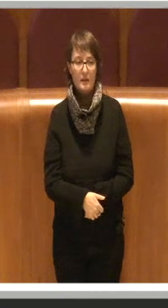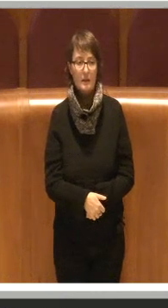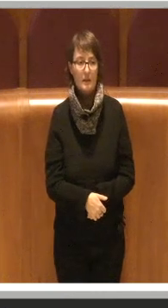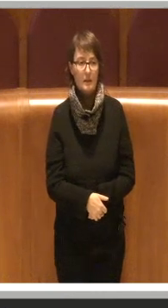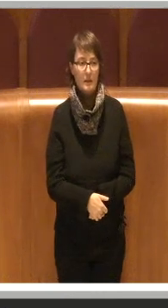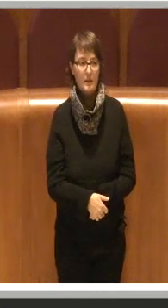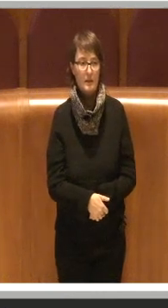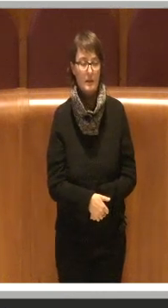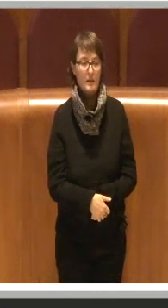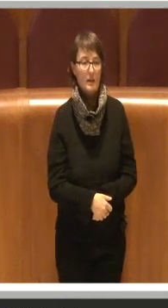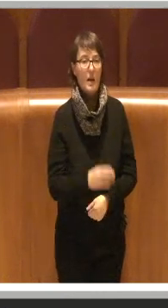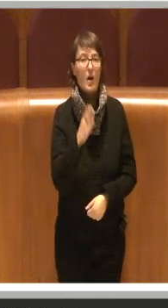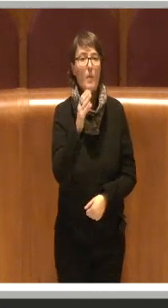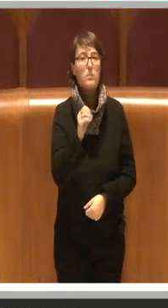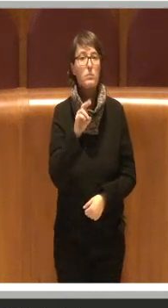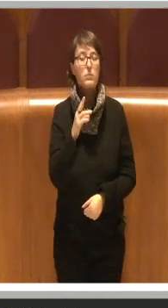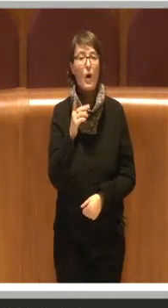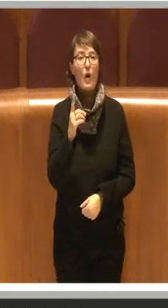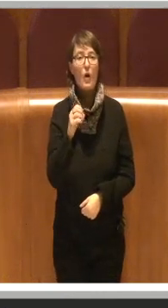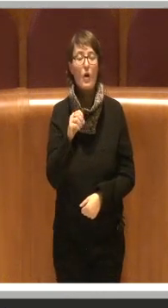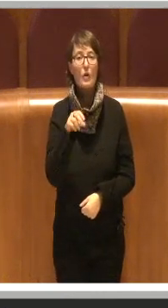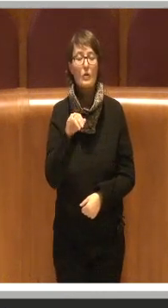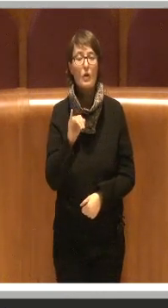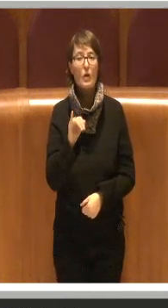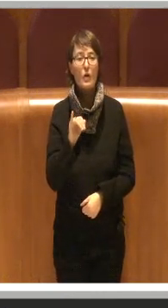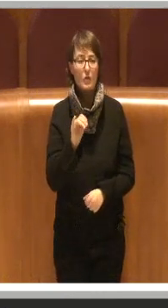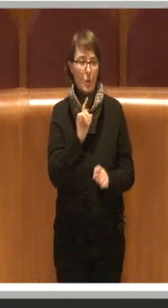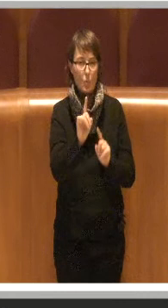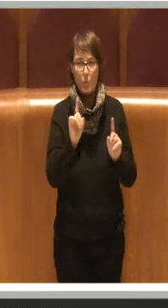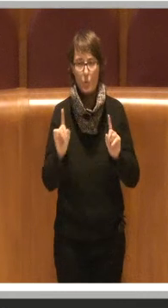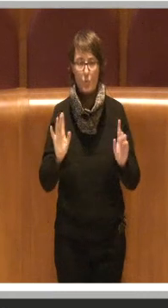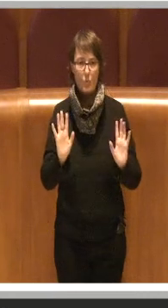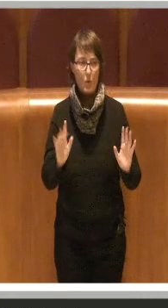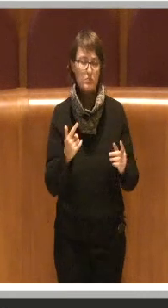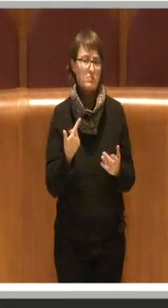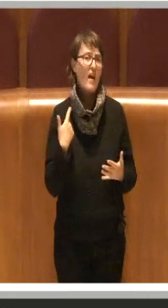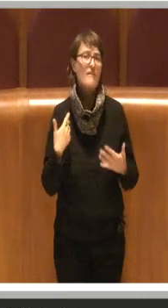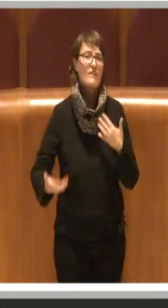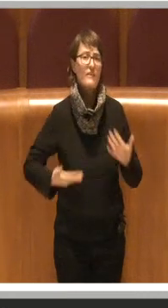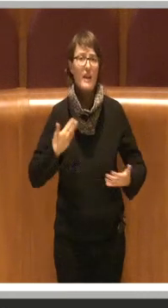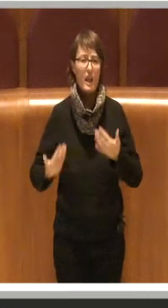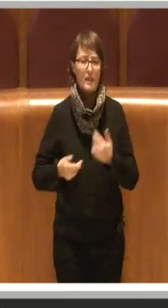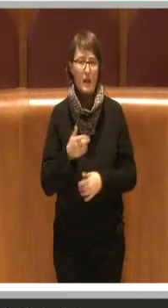Presidente Bordoni, favorevole. Allora, andiamo uno per volta, tanto non abbiamo fretta. Allora,